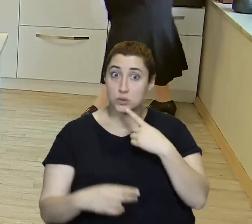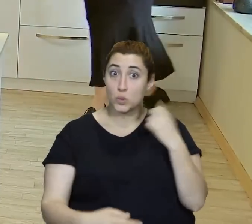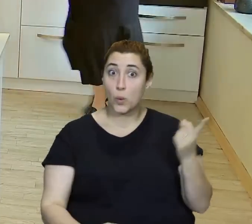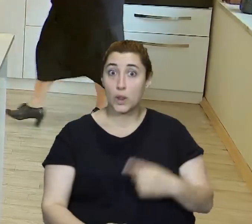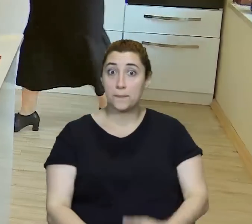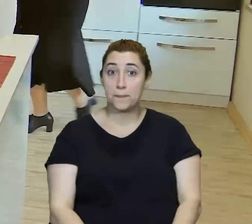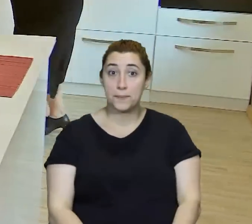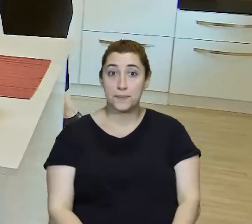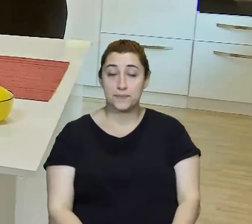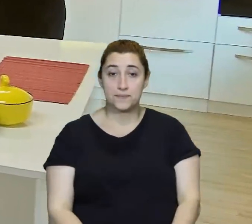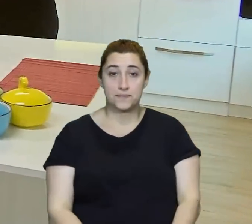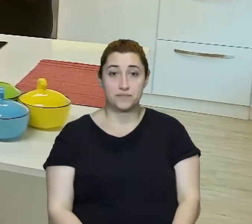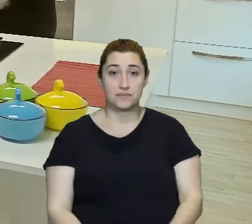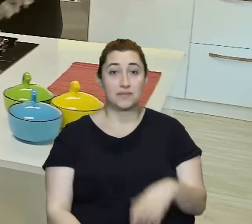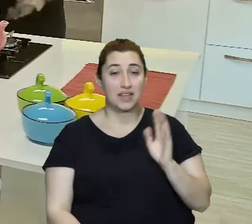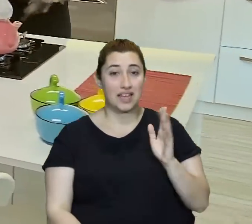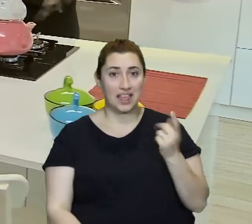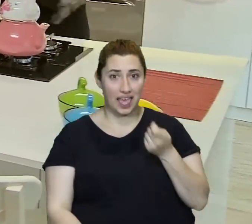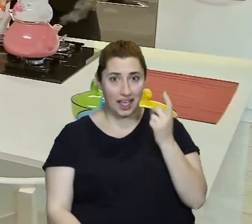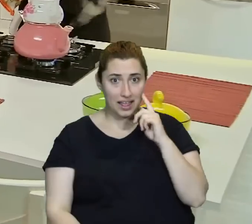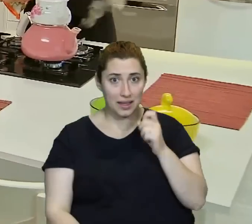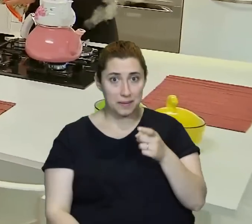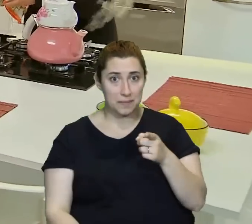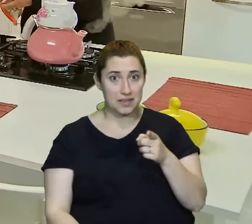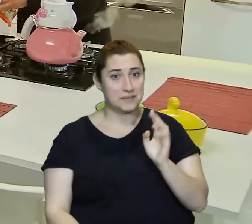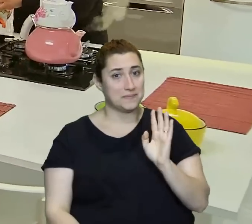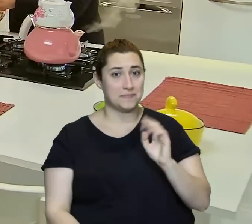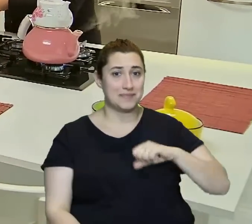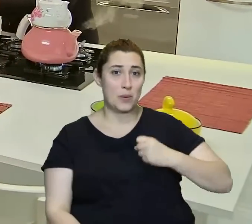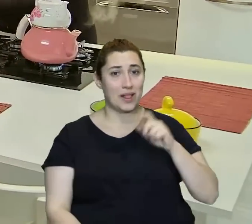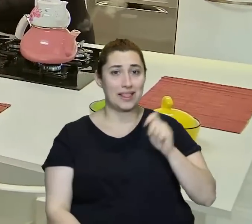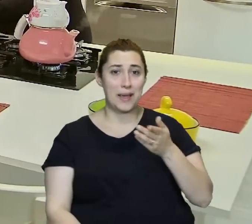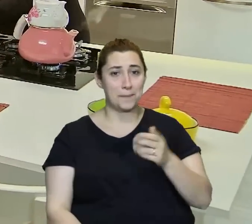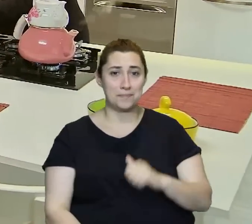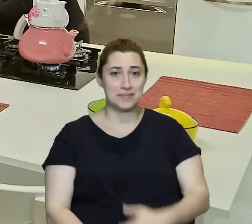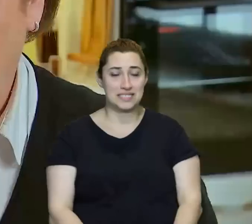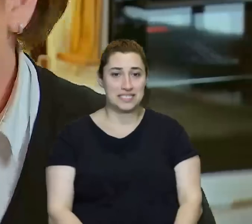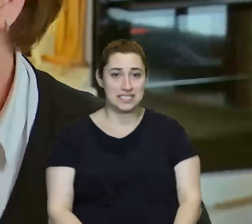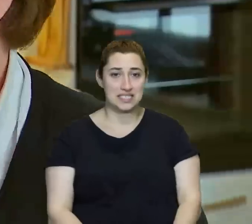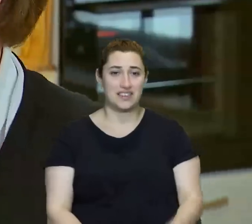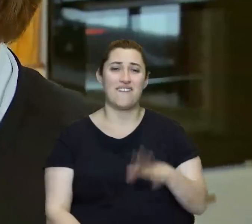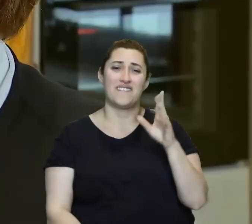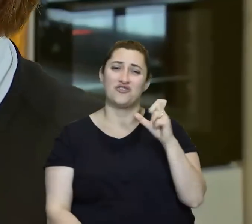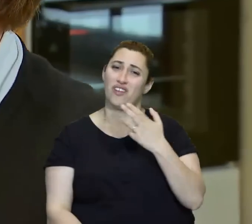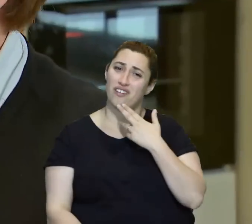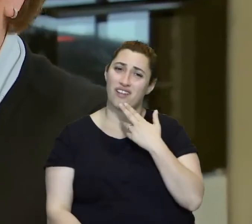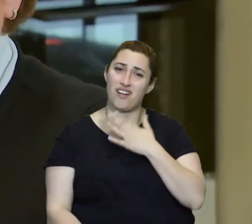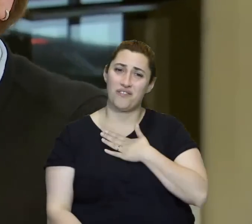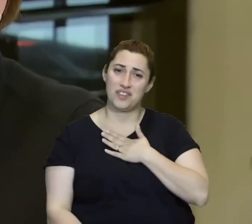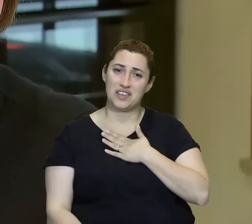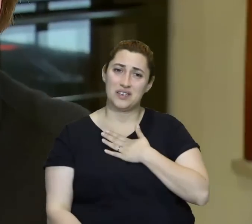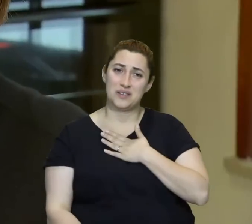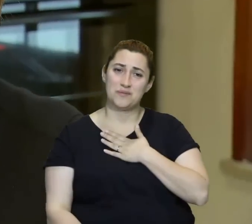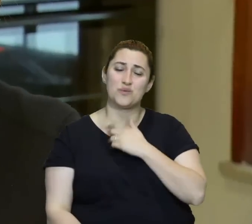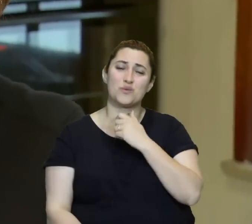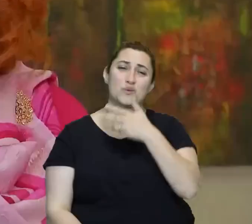söylerim. Ay, kek mi o? Hmm, çikolatalı da. Ay Cevriye Hanım, yani